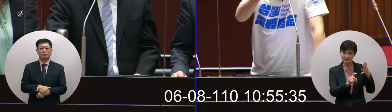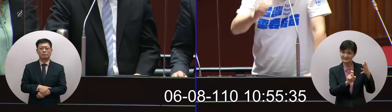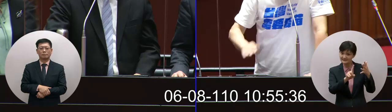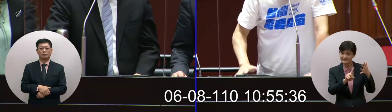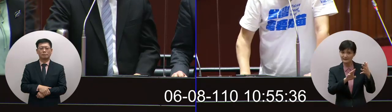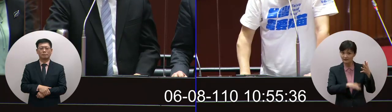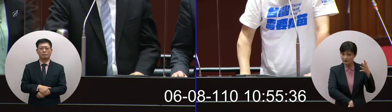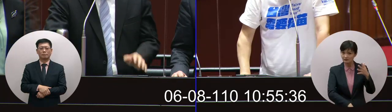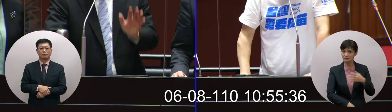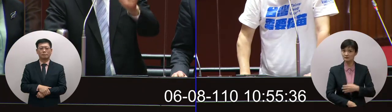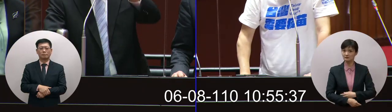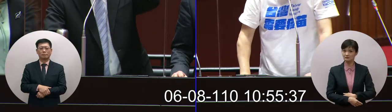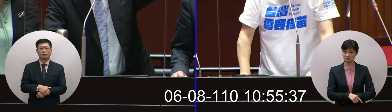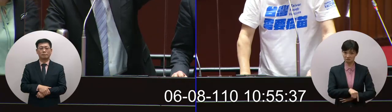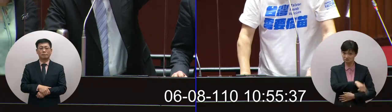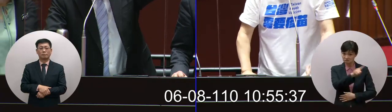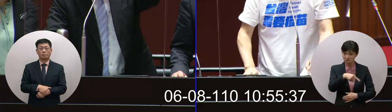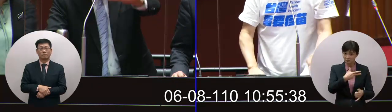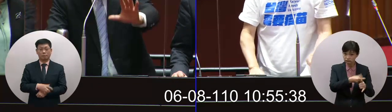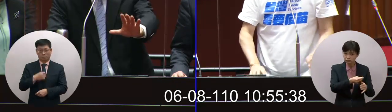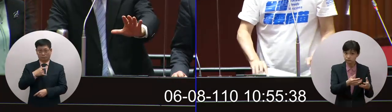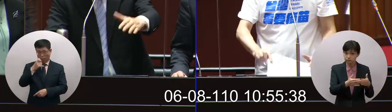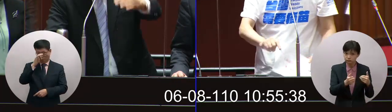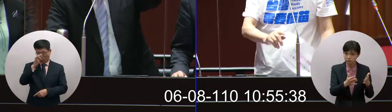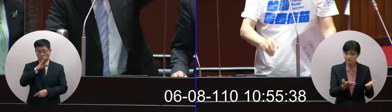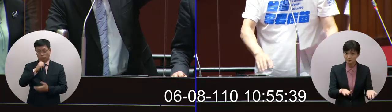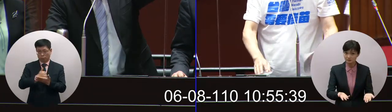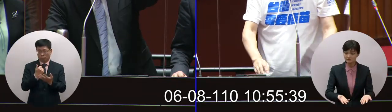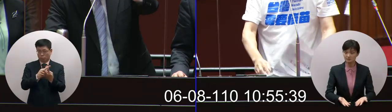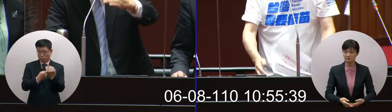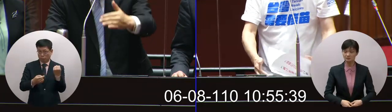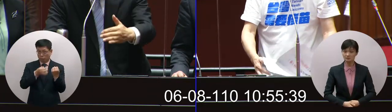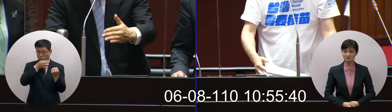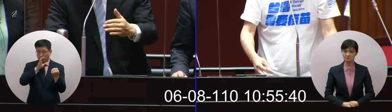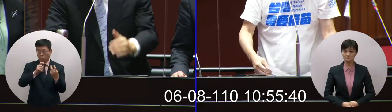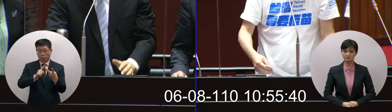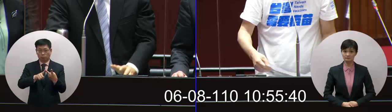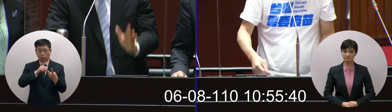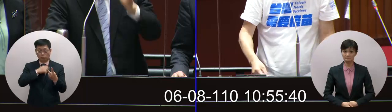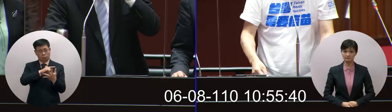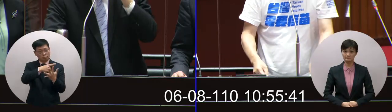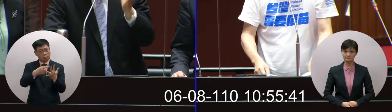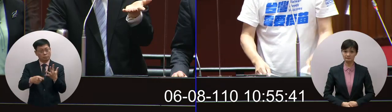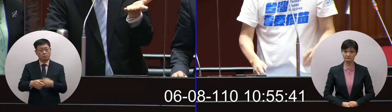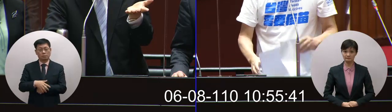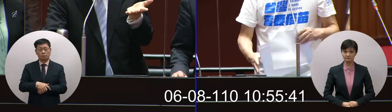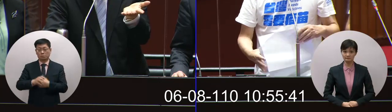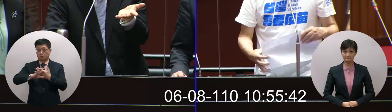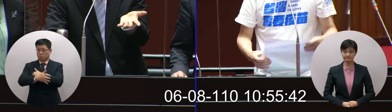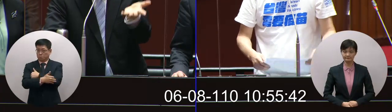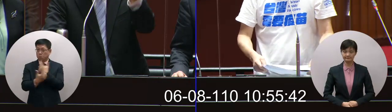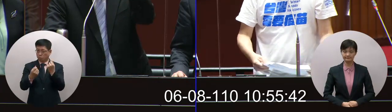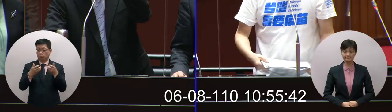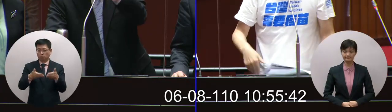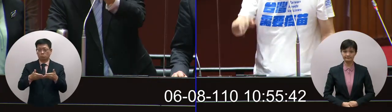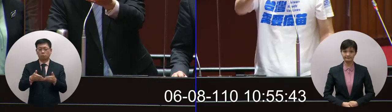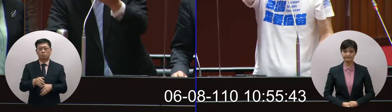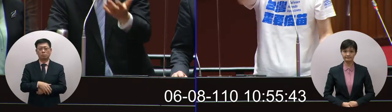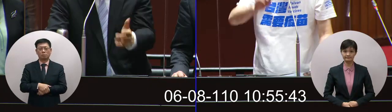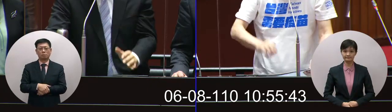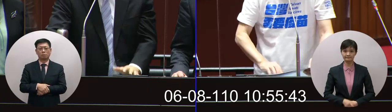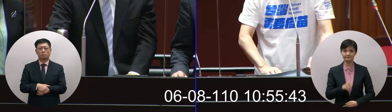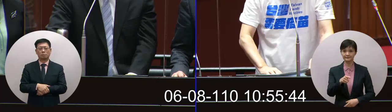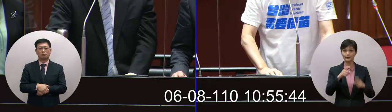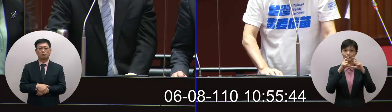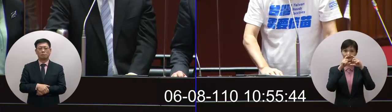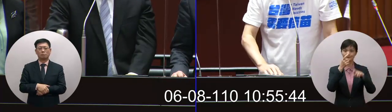你要不要给他打？ 这个要看数量跟次序。那移工当然也很重要。 你们没有答